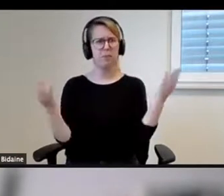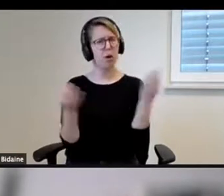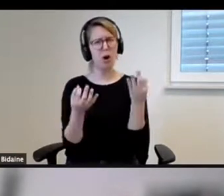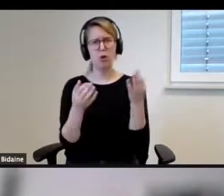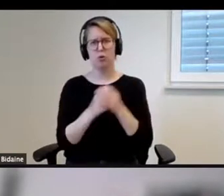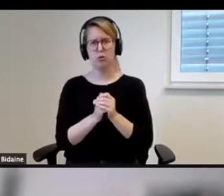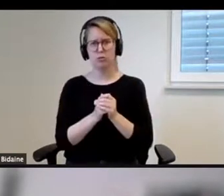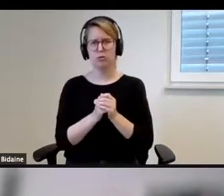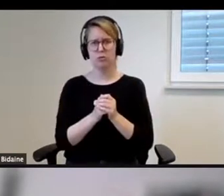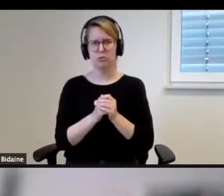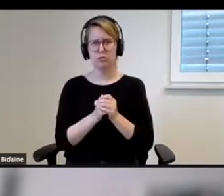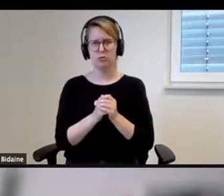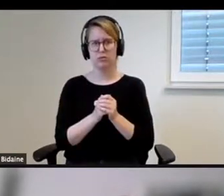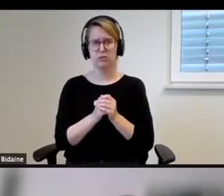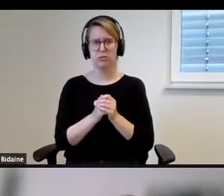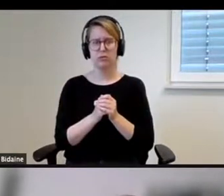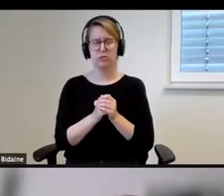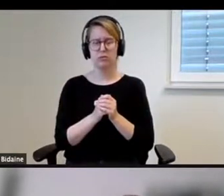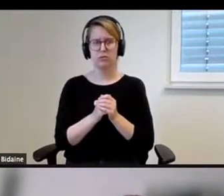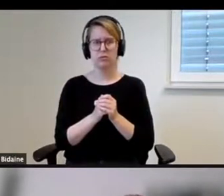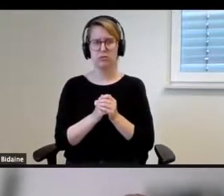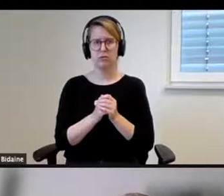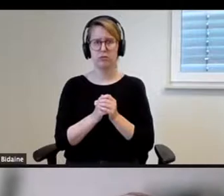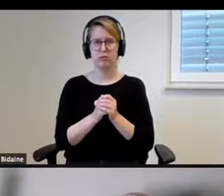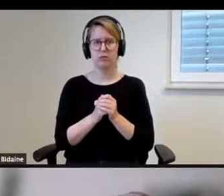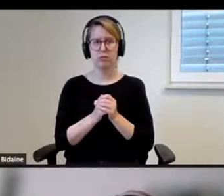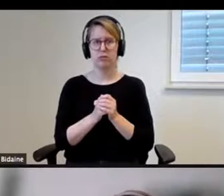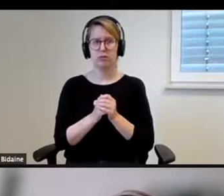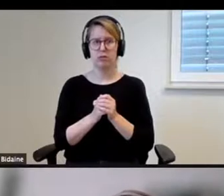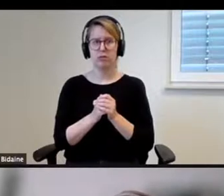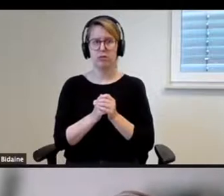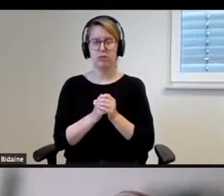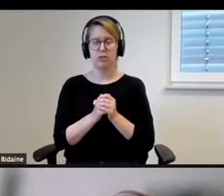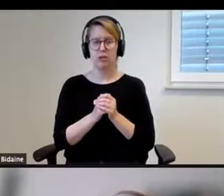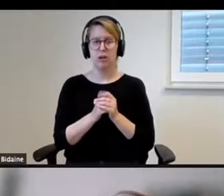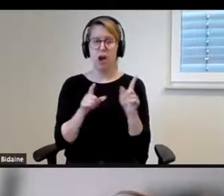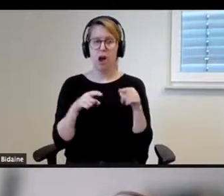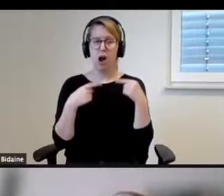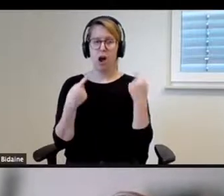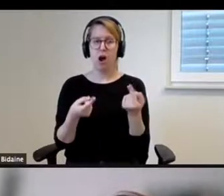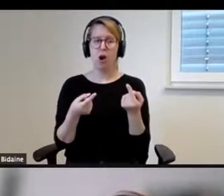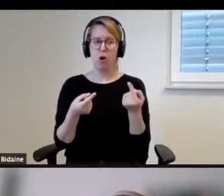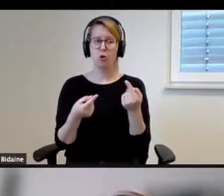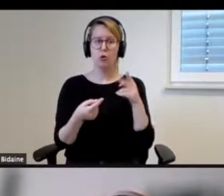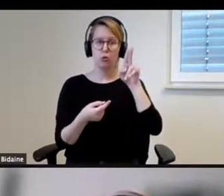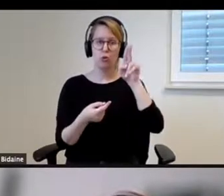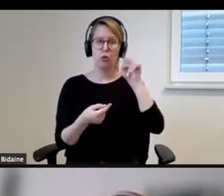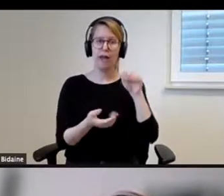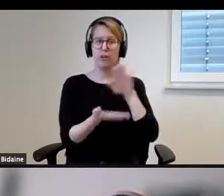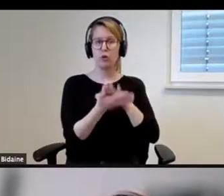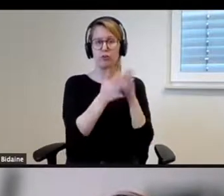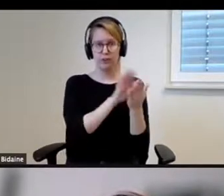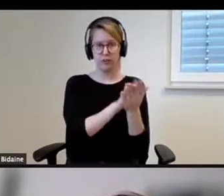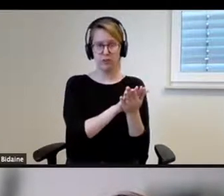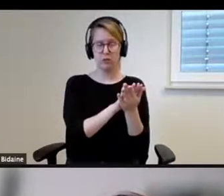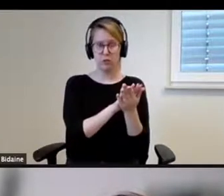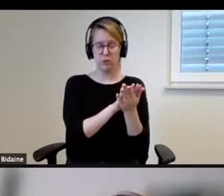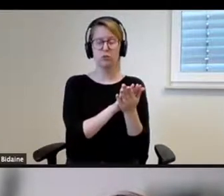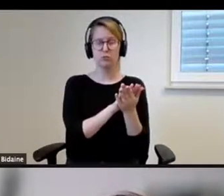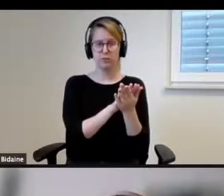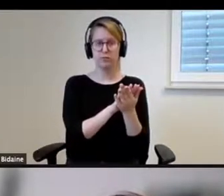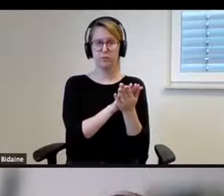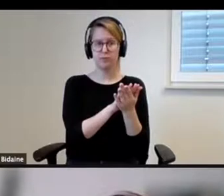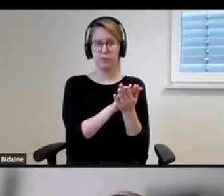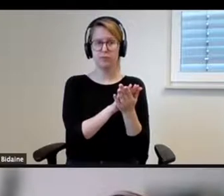la convention au sein des Nations Unies. Il y avait une première stratégie et